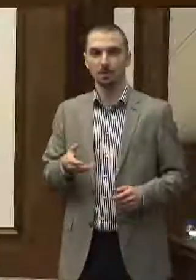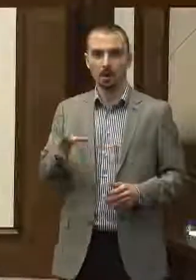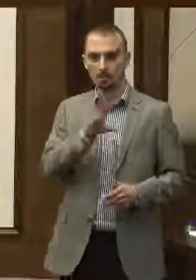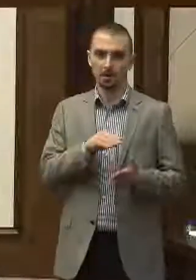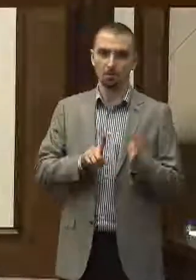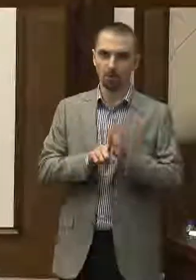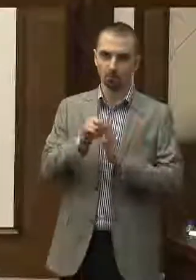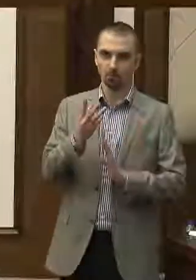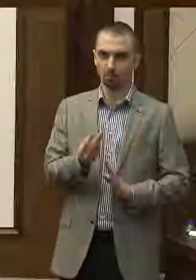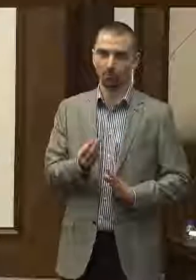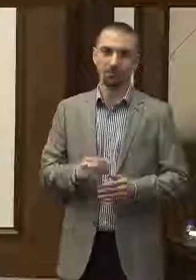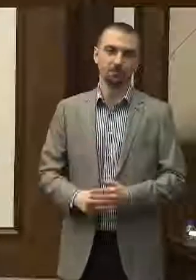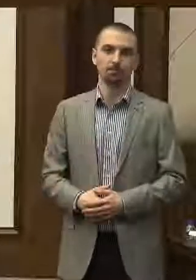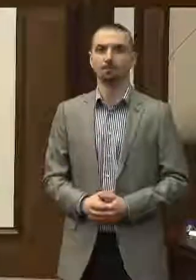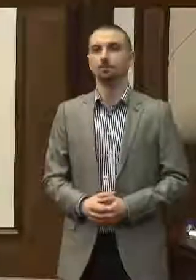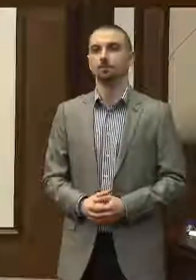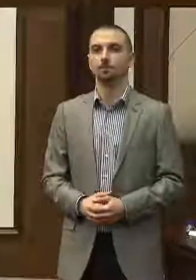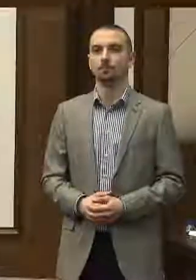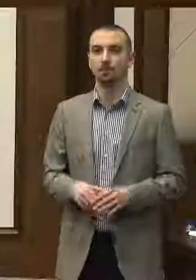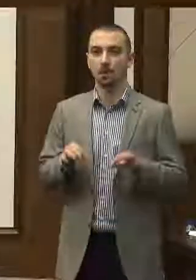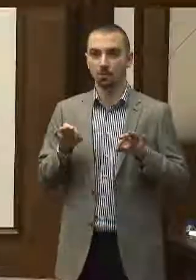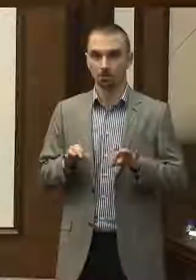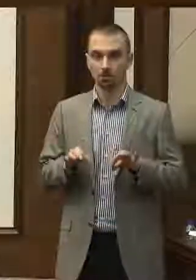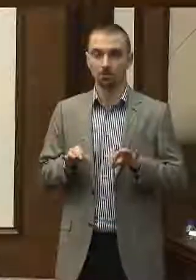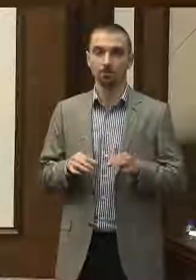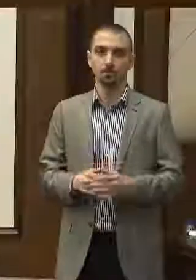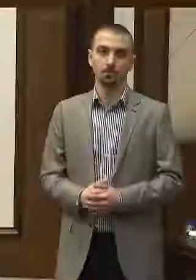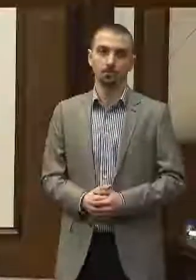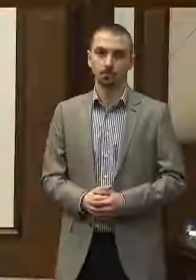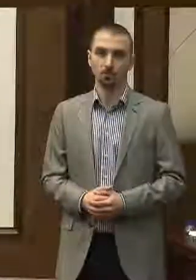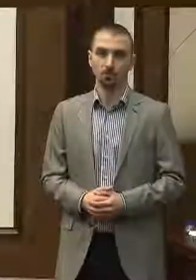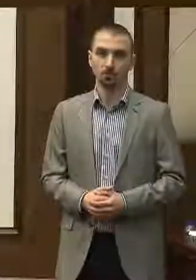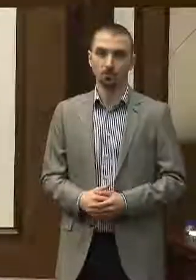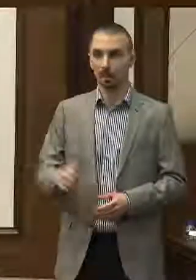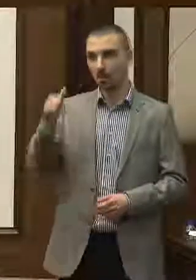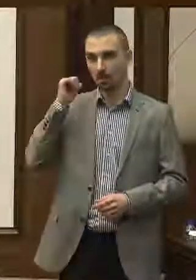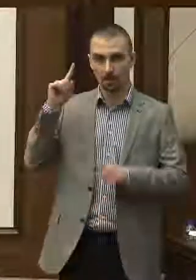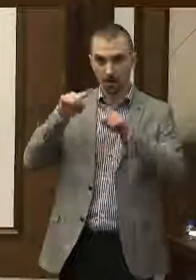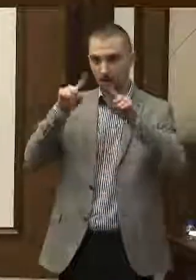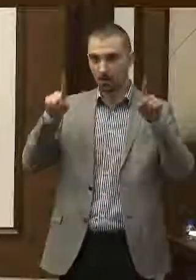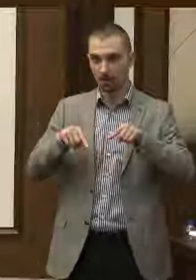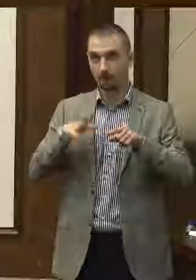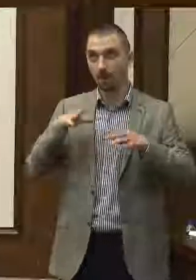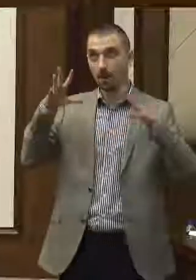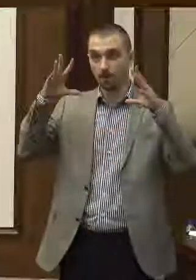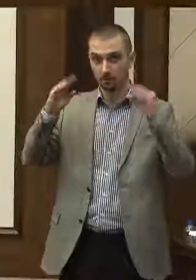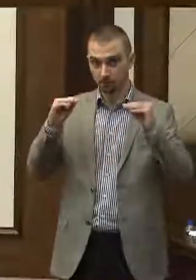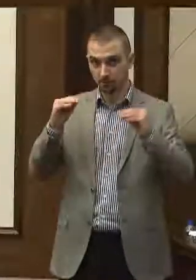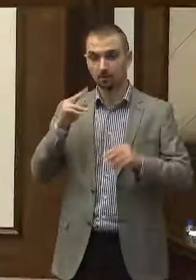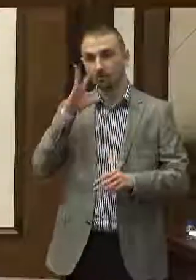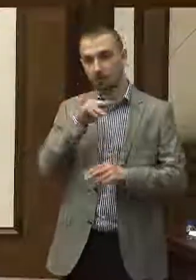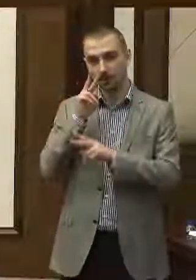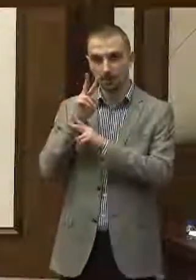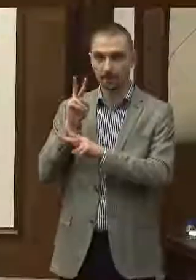gelsin, bereketli olsun. Şimdi arkada ekranda lambaları söndürebilirse arkadaşlar,